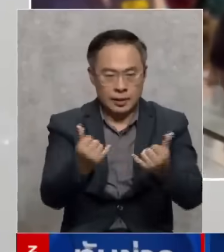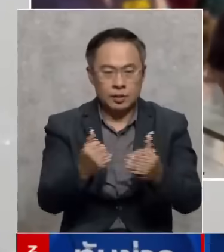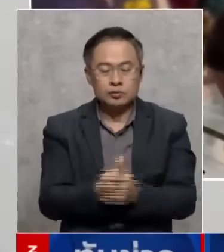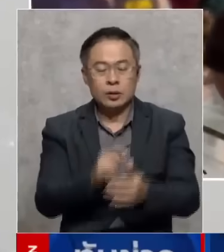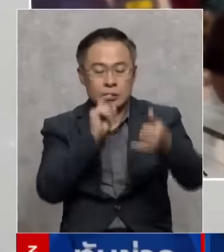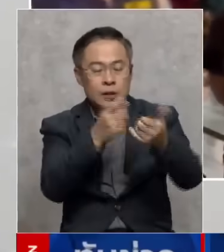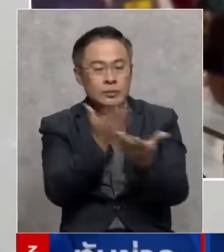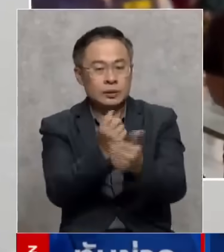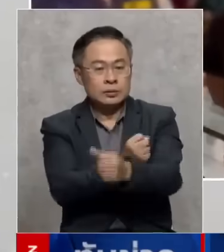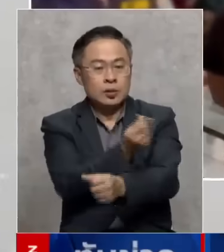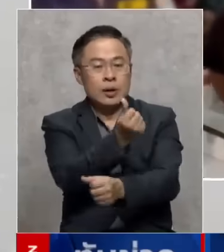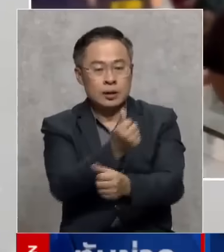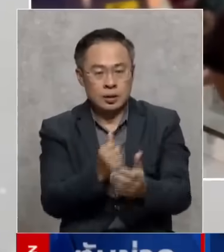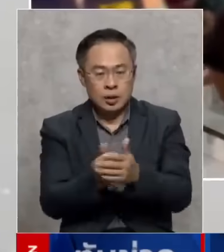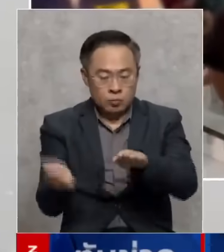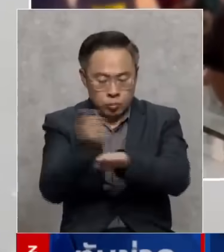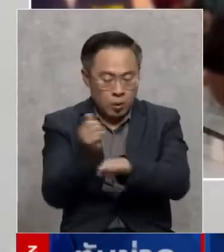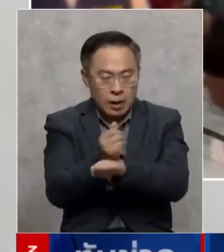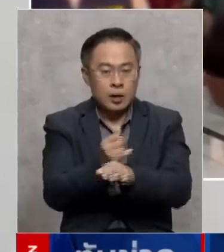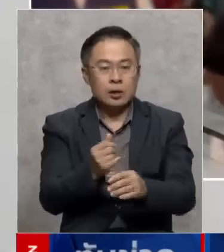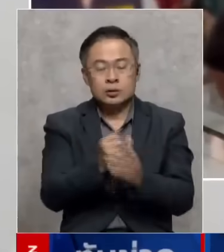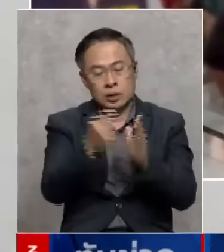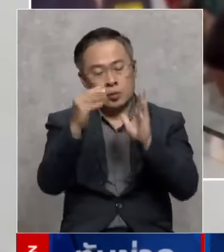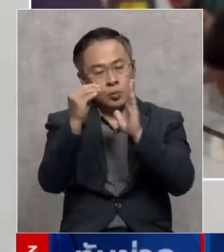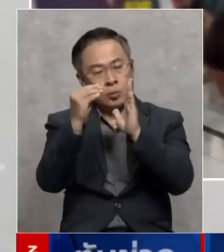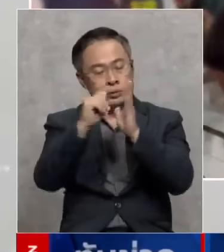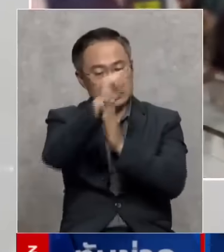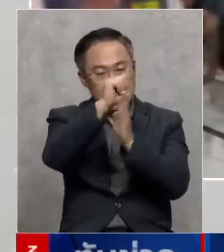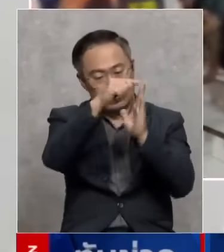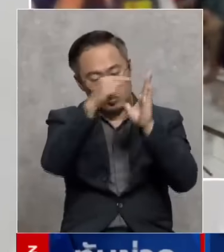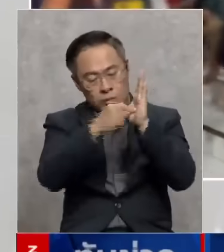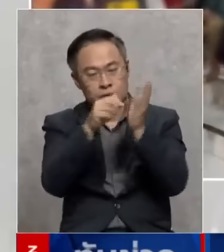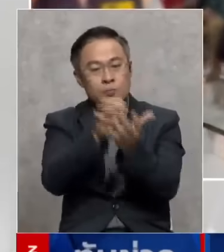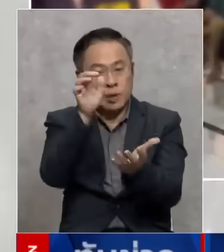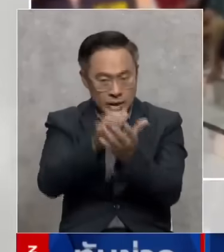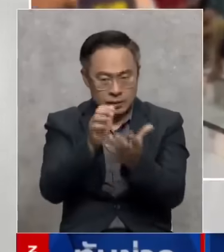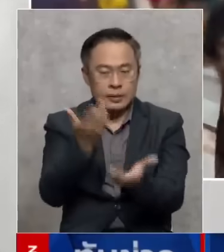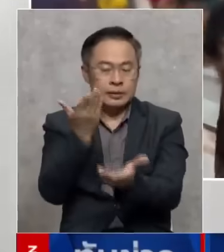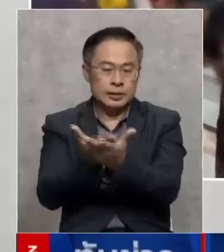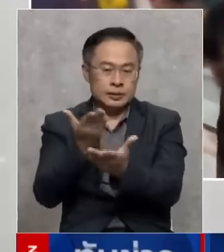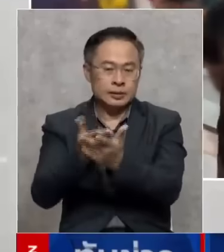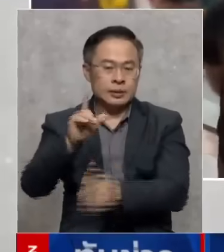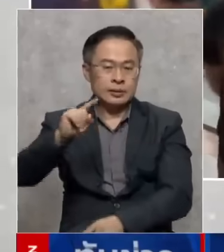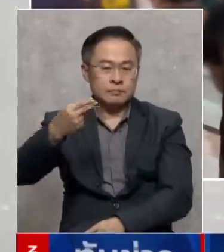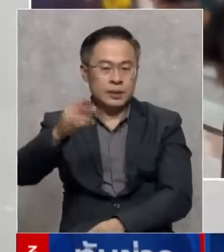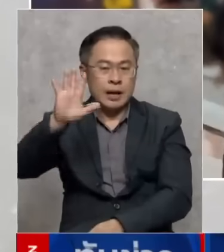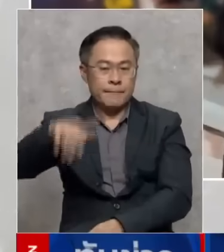เหมาหมดนี่อีกคนนึงนะ 15,000บาทครับ2ครั้ง